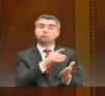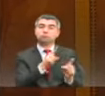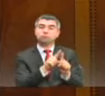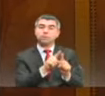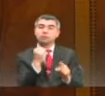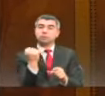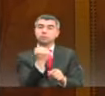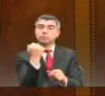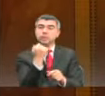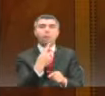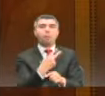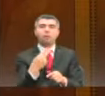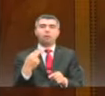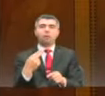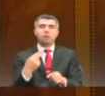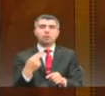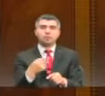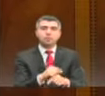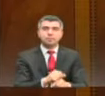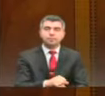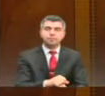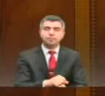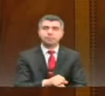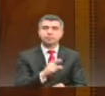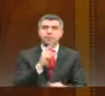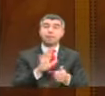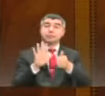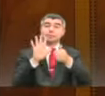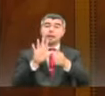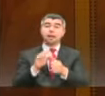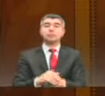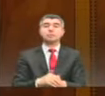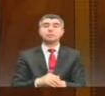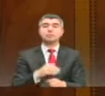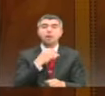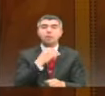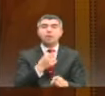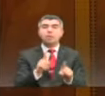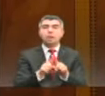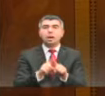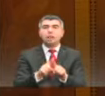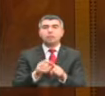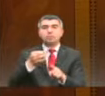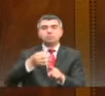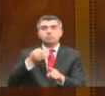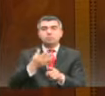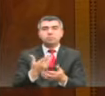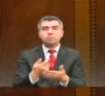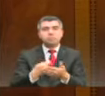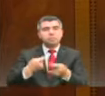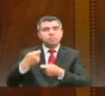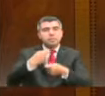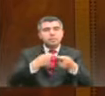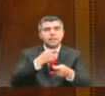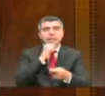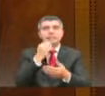بوابة موحدة لها. سادسا: تحسين حكامة وتمويل المؤسسات والمقاولات